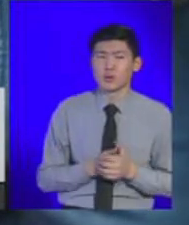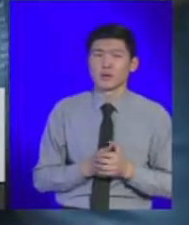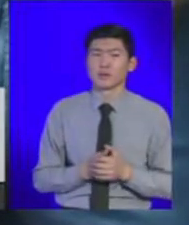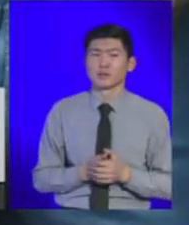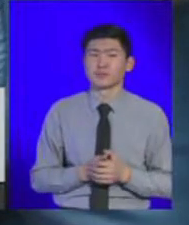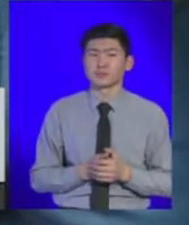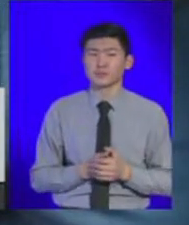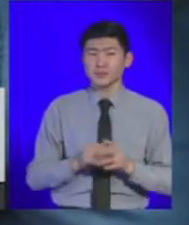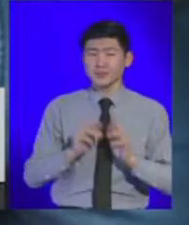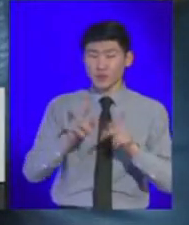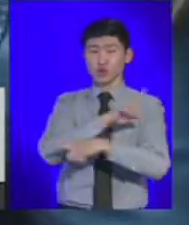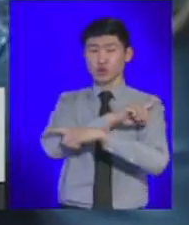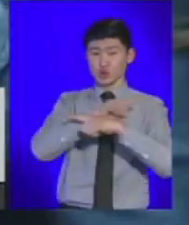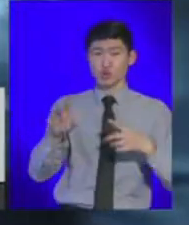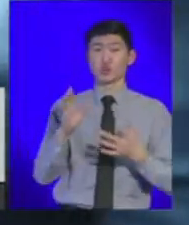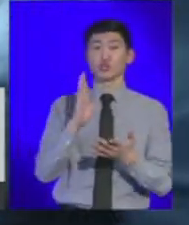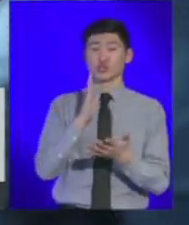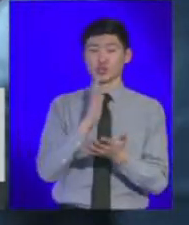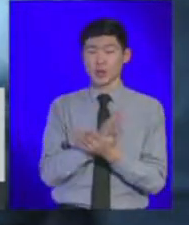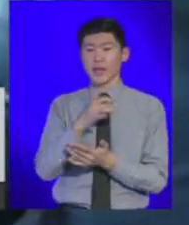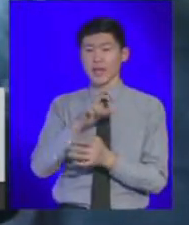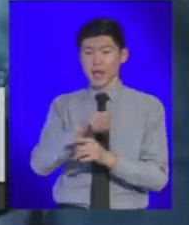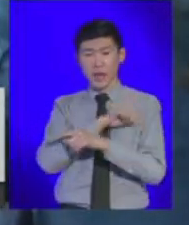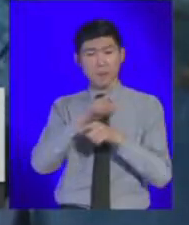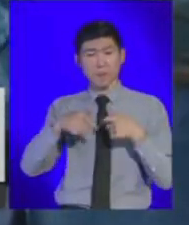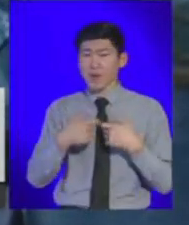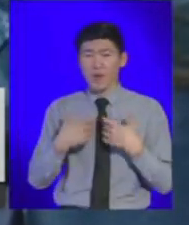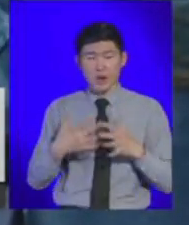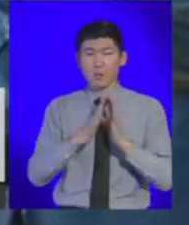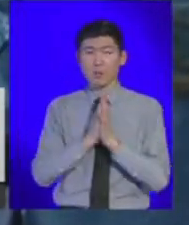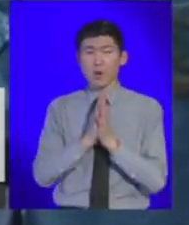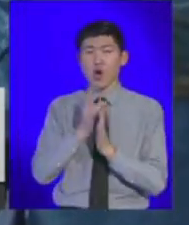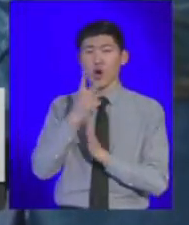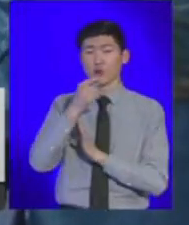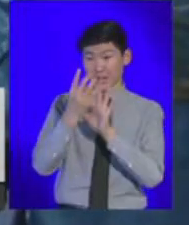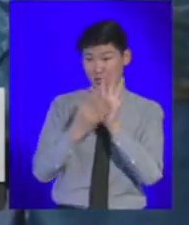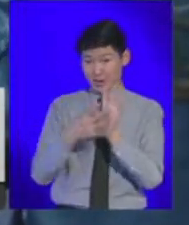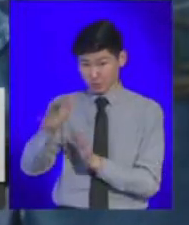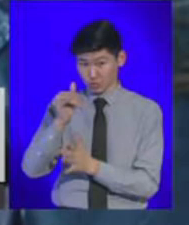юугаа зөрчсөн, дөрмөө зөрчсөн, гэрээгээ биелүүлээгүй үнэхээр тэр 219 өөрөө ч гэсэн асуудал